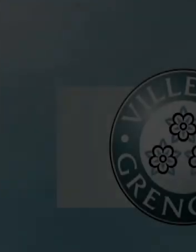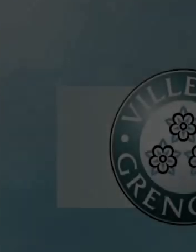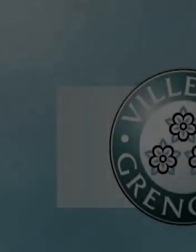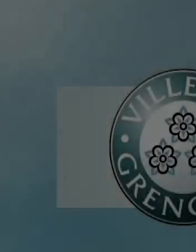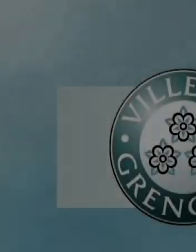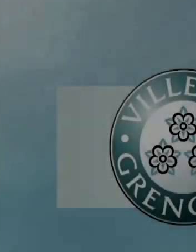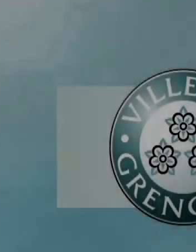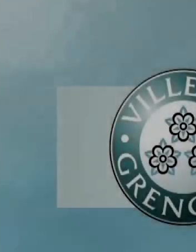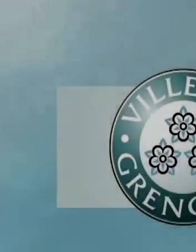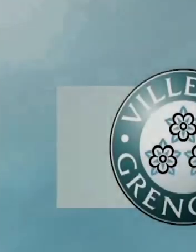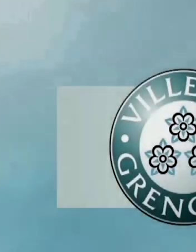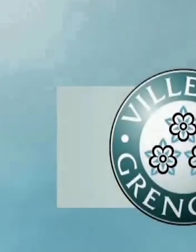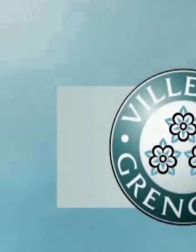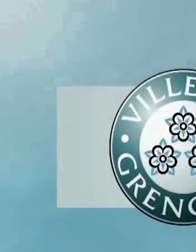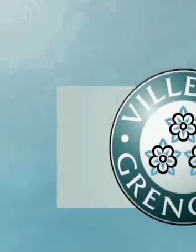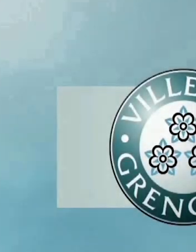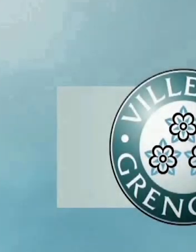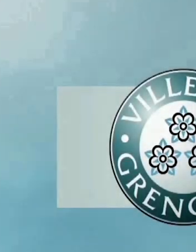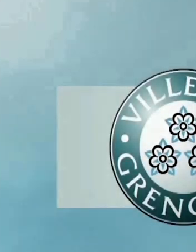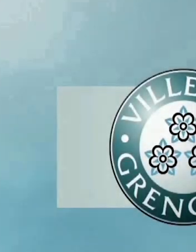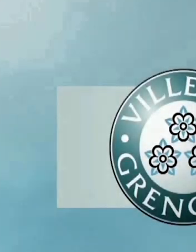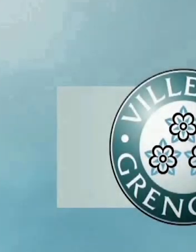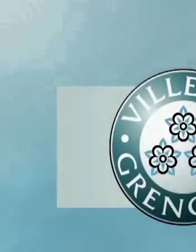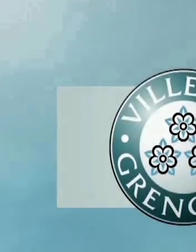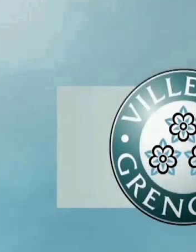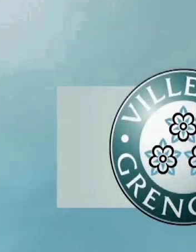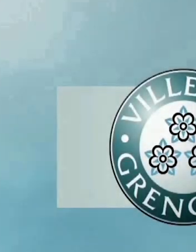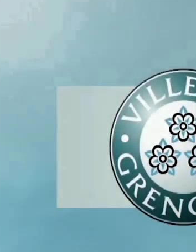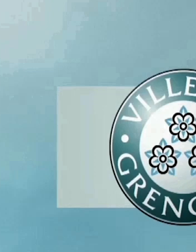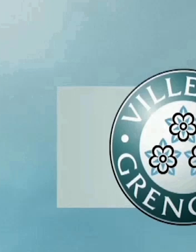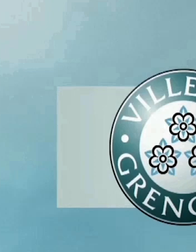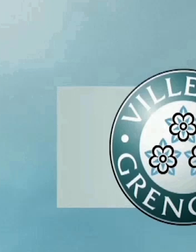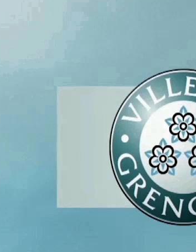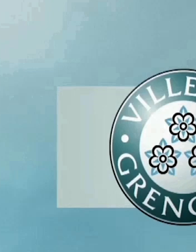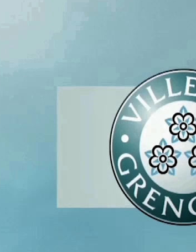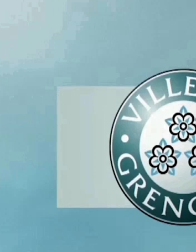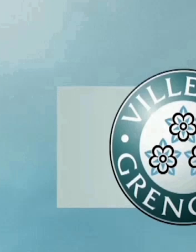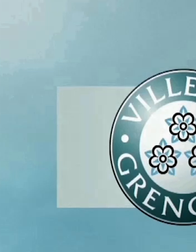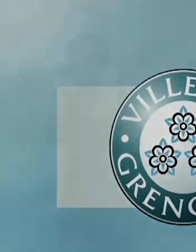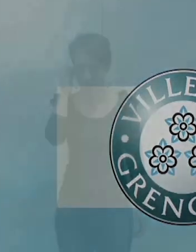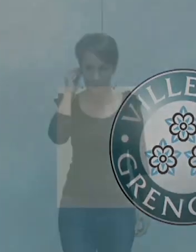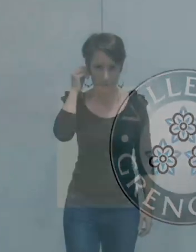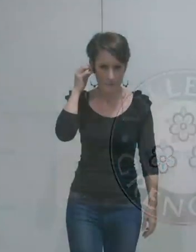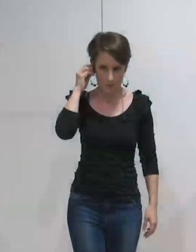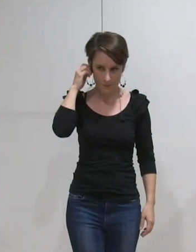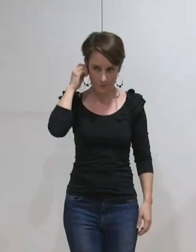chers collègues je vous propose de commencer ce conseil municipal nous allons procéder à